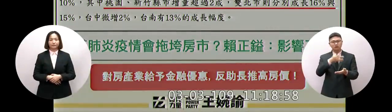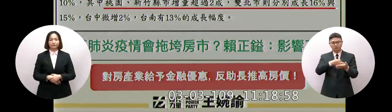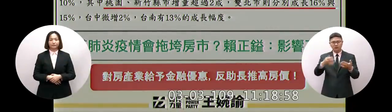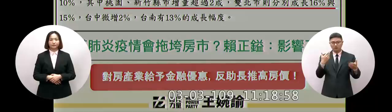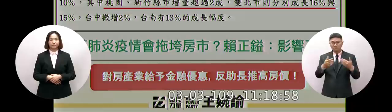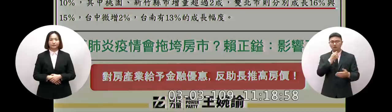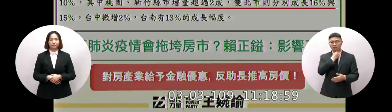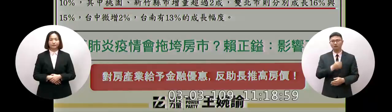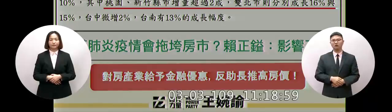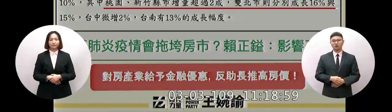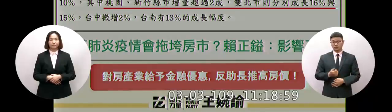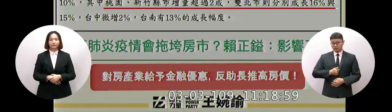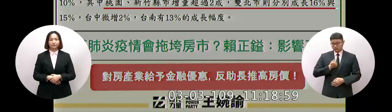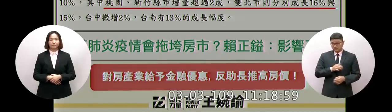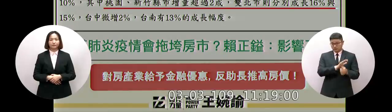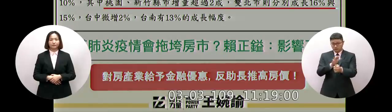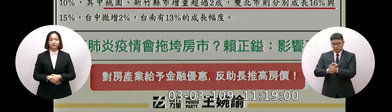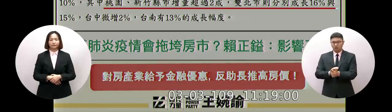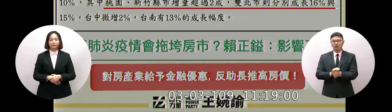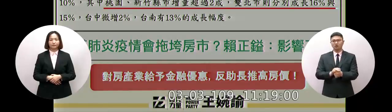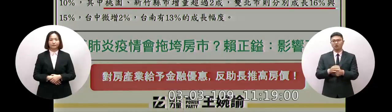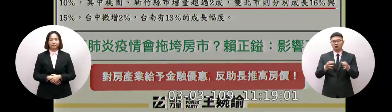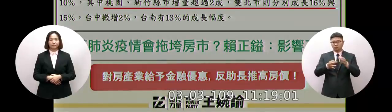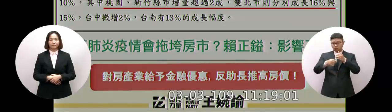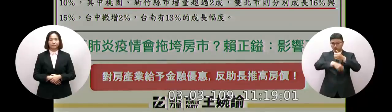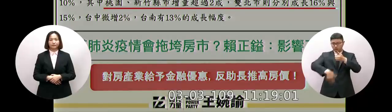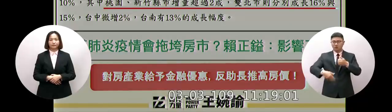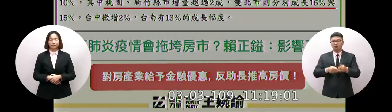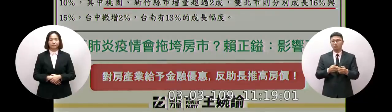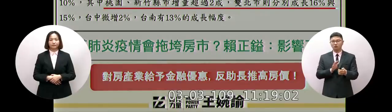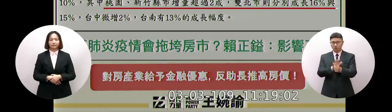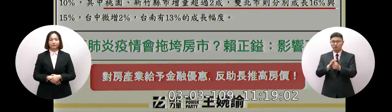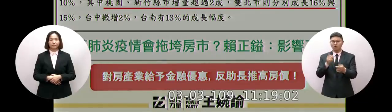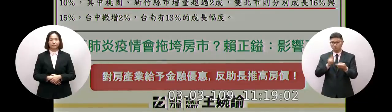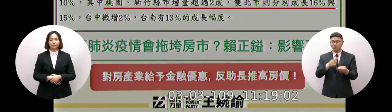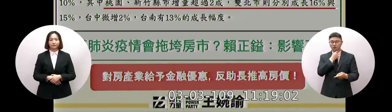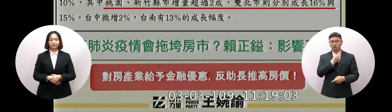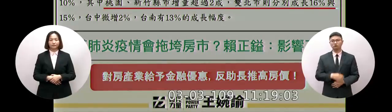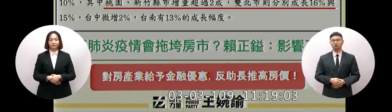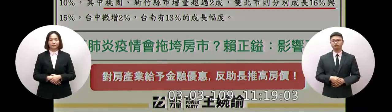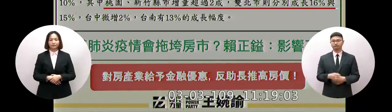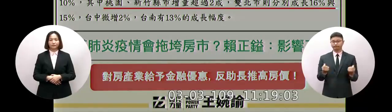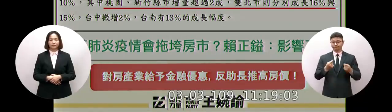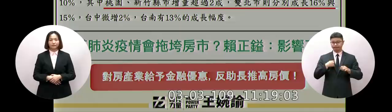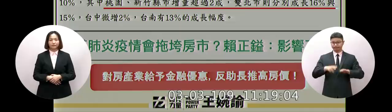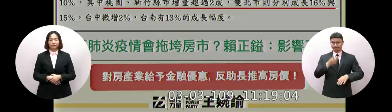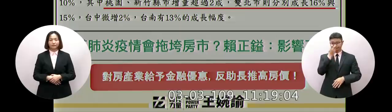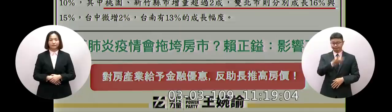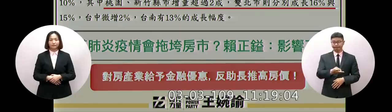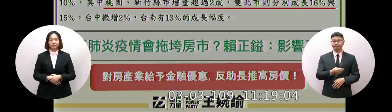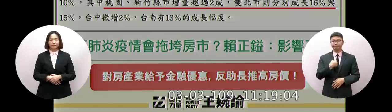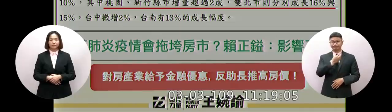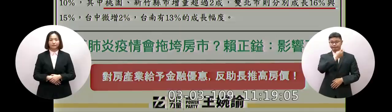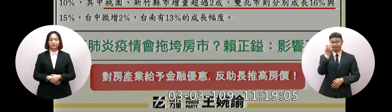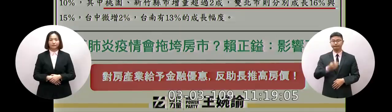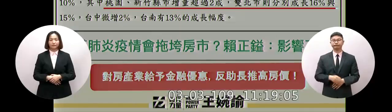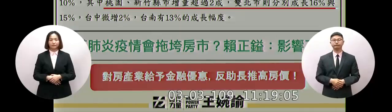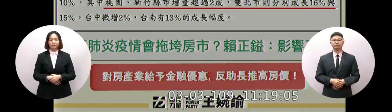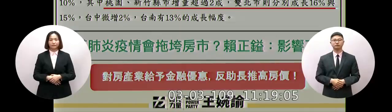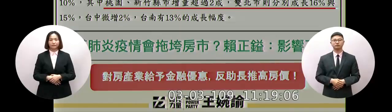到需要的需要的产业，比如说在房市的部分，我们可以看得到说，以目前的状况来说，其实反